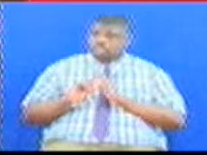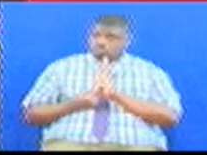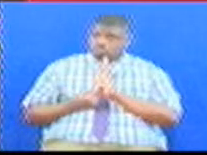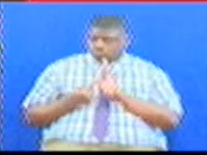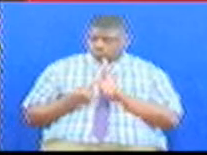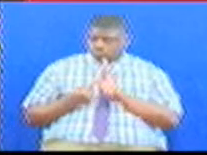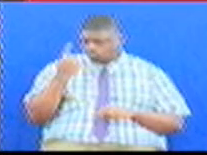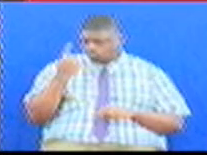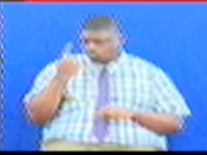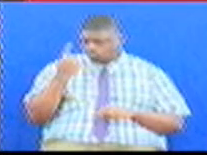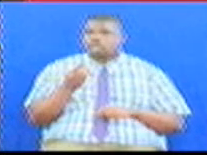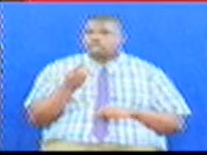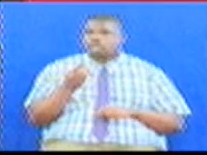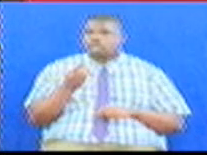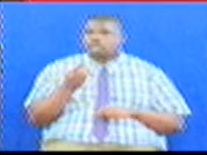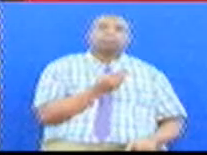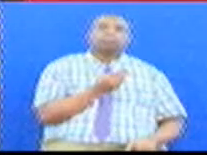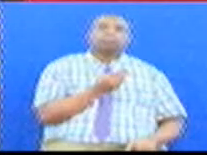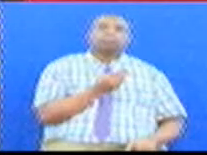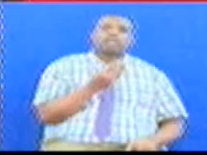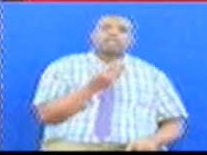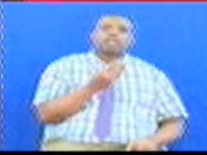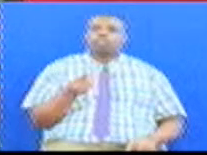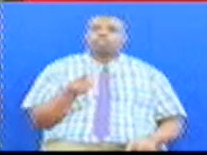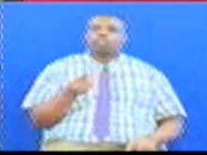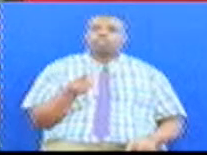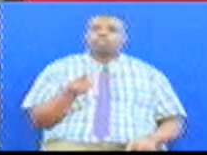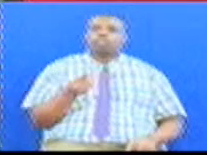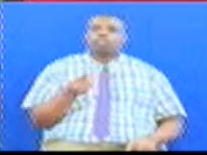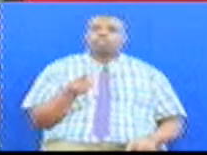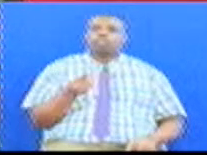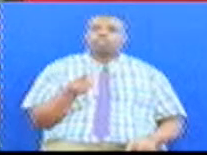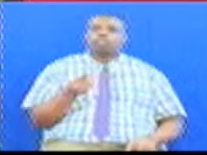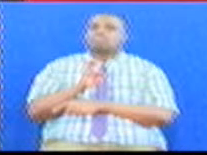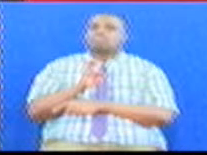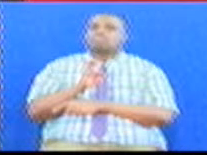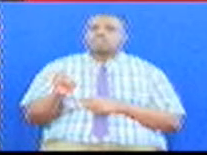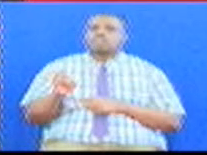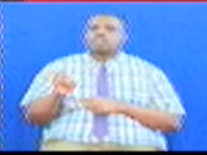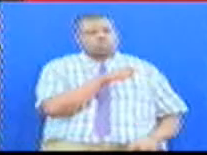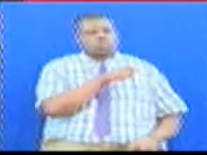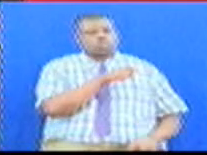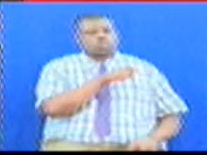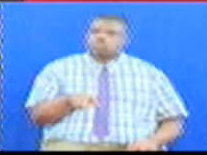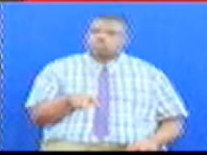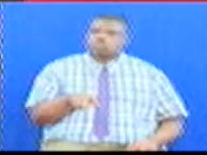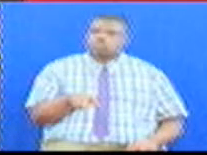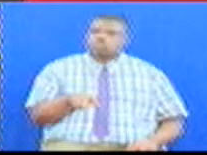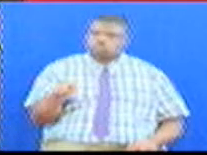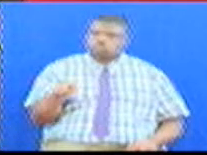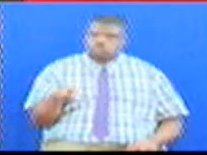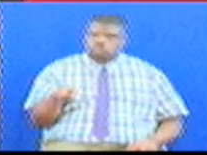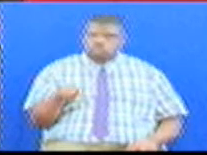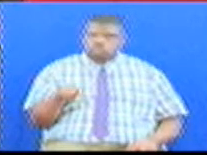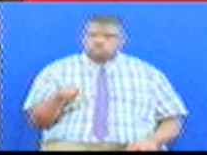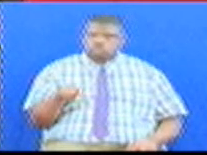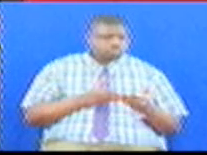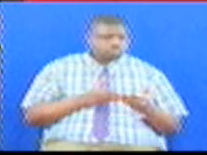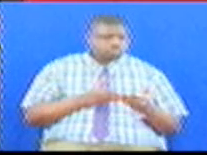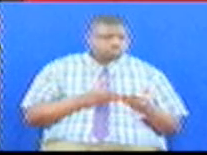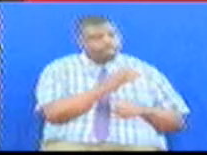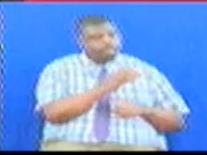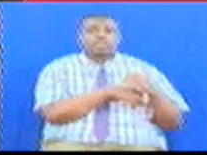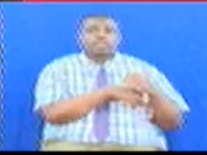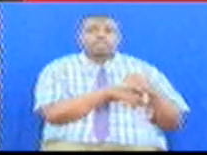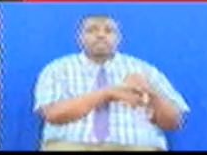341 kumpa nafasi yeye kusimamia kwamba watu hawa waweze kupitishwa kwenye mchakato